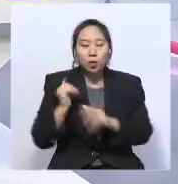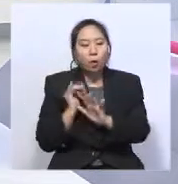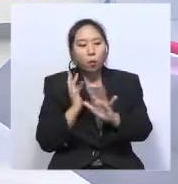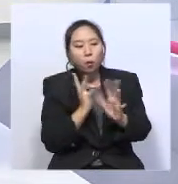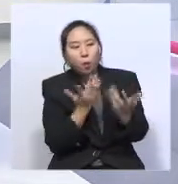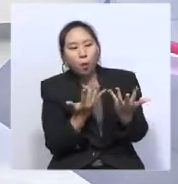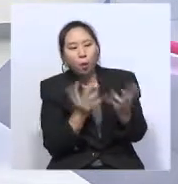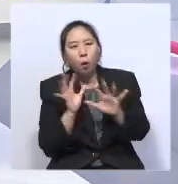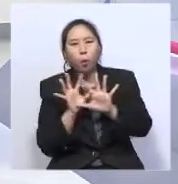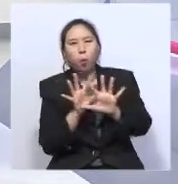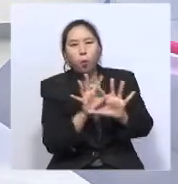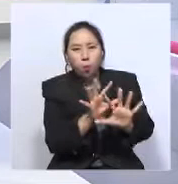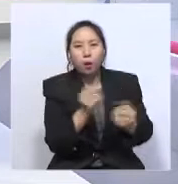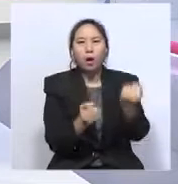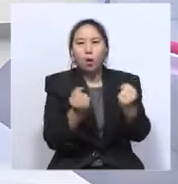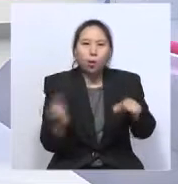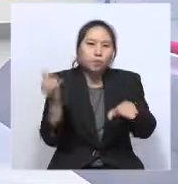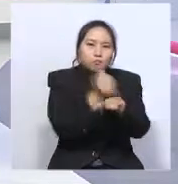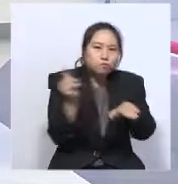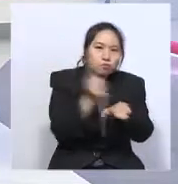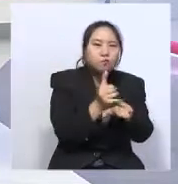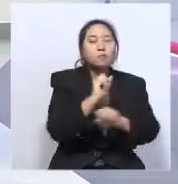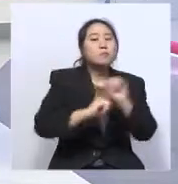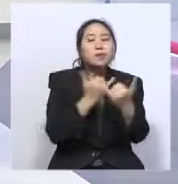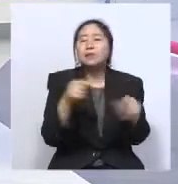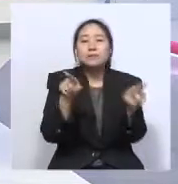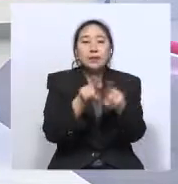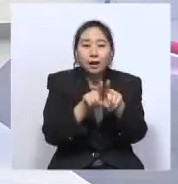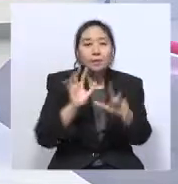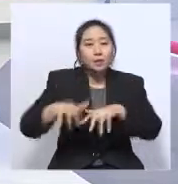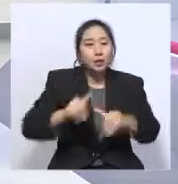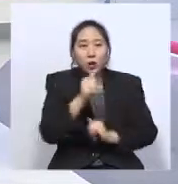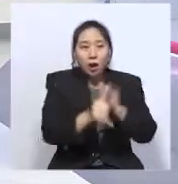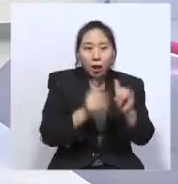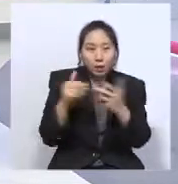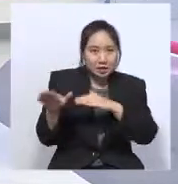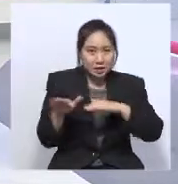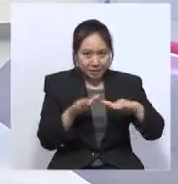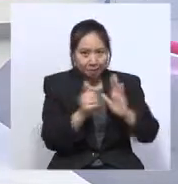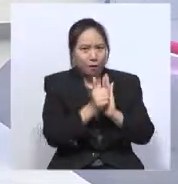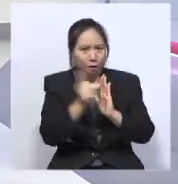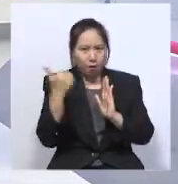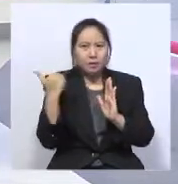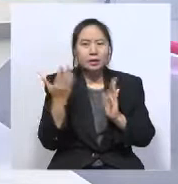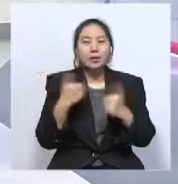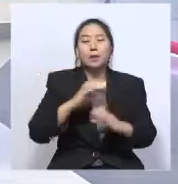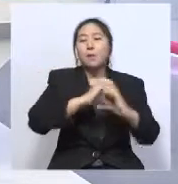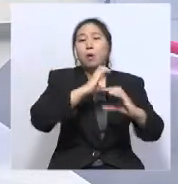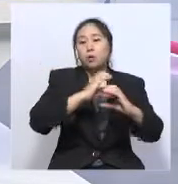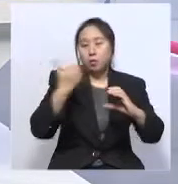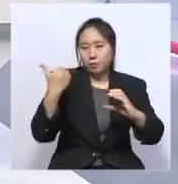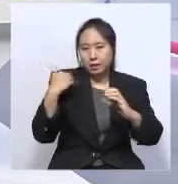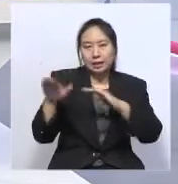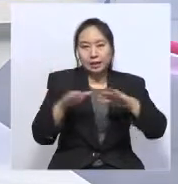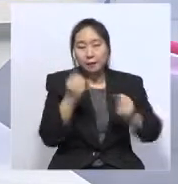อขึ้นรถกันแน่นขนาดปีนี้ก็เช่นเดียวกันนะคะตอนนี้เริ่มมีประชาชนไปใช้บริการเตรียมที่จะออกเดินทางกันแล้วทางบขส.ก็มี